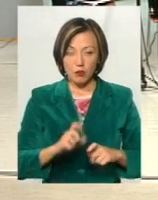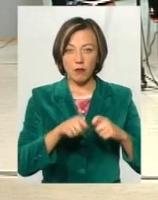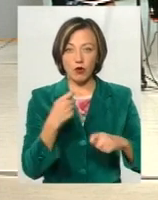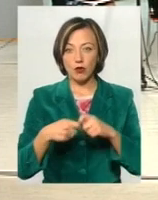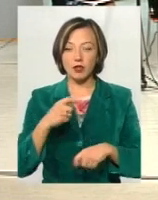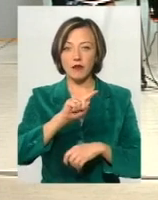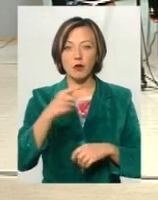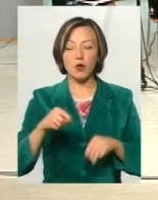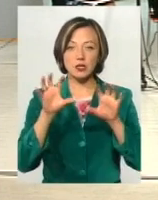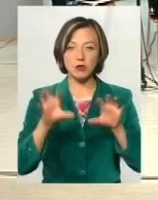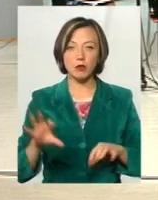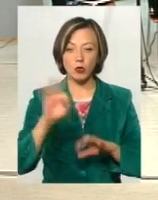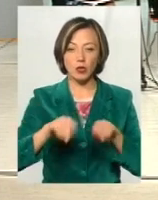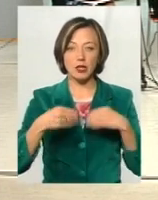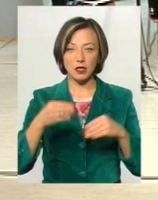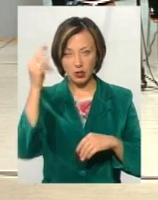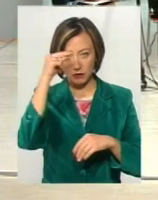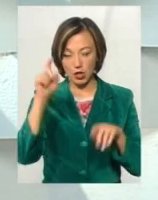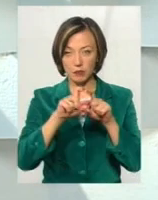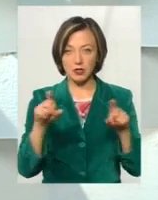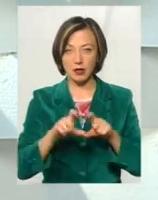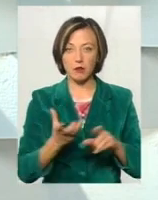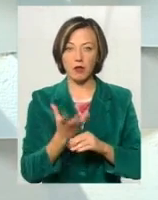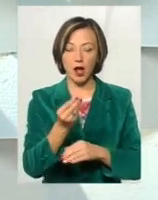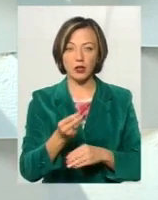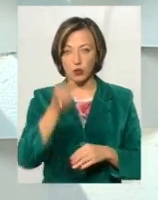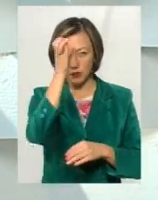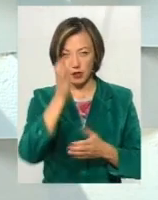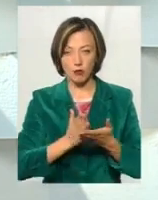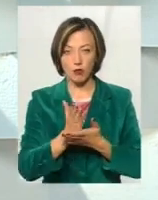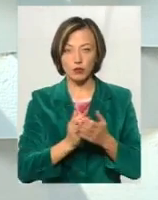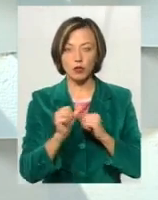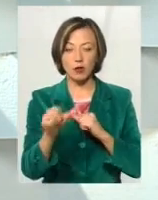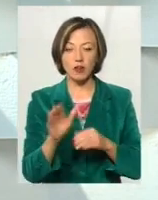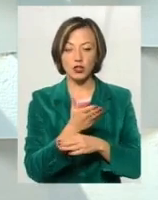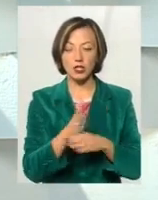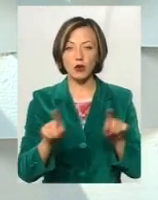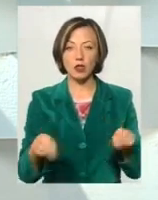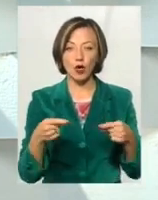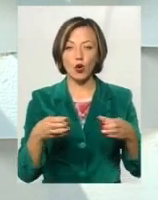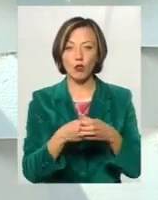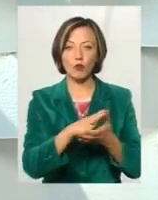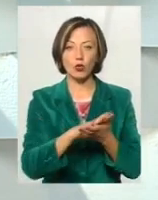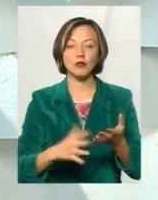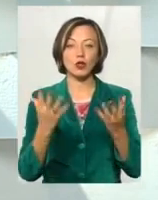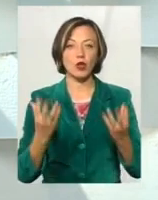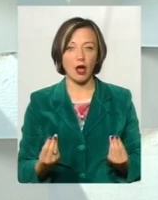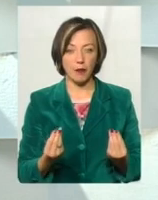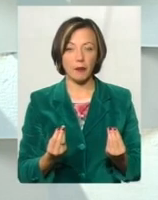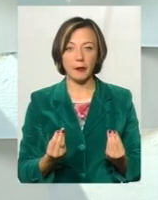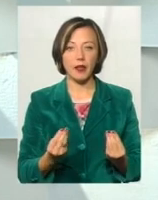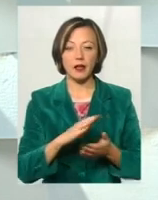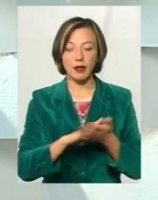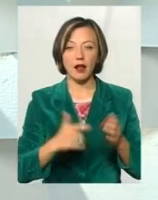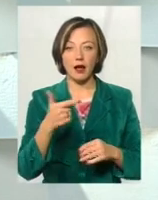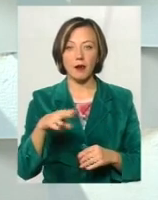вимог законодавства щодо надання навчальними закладами платних освітніх послуг, зокрема в частині організації груп продовженого дня, далі